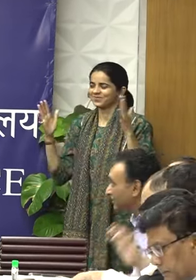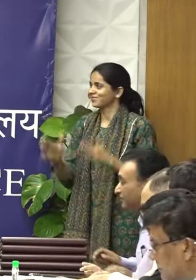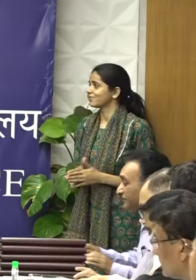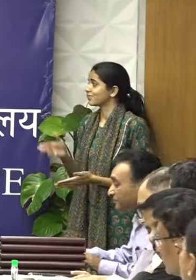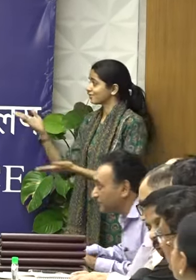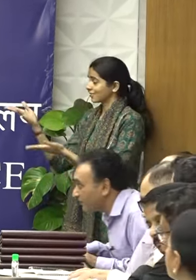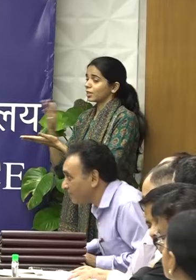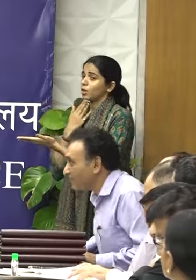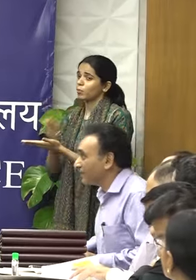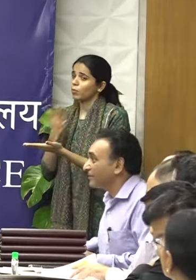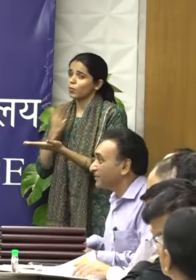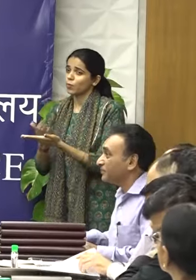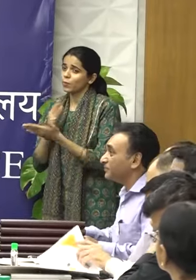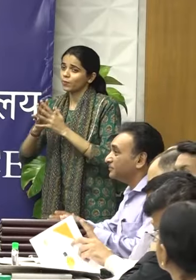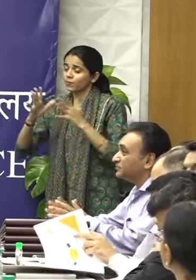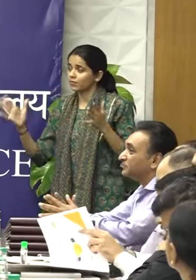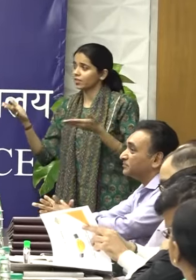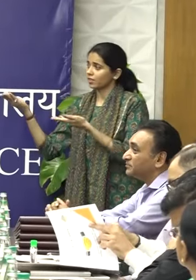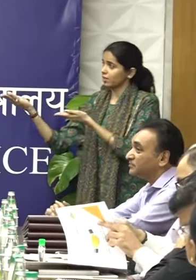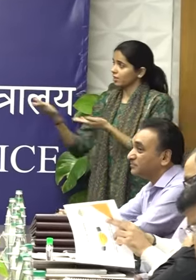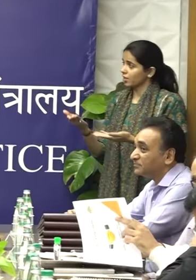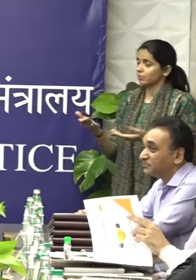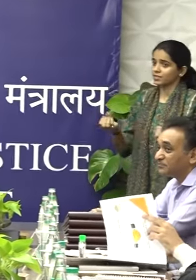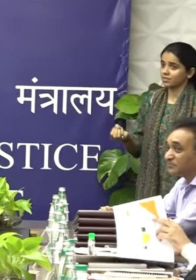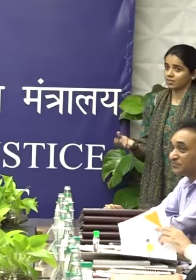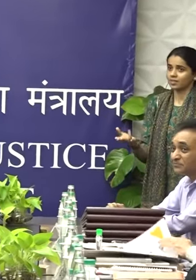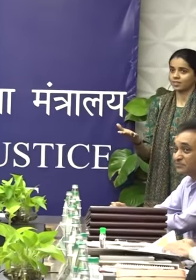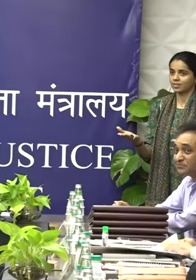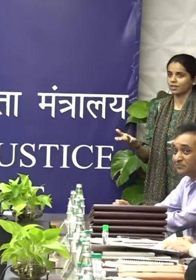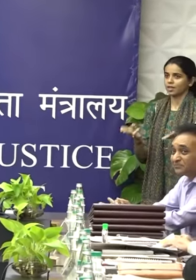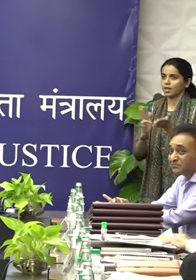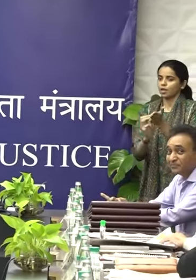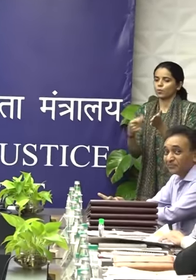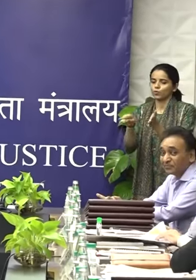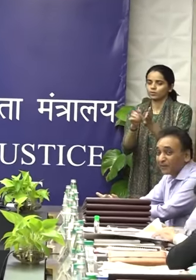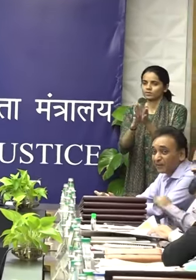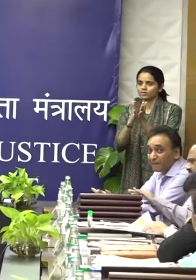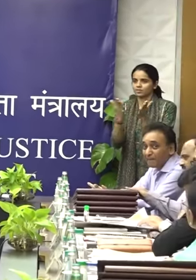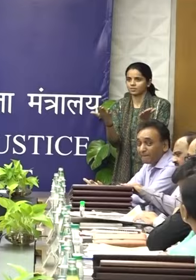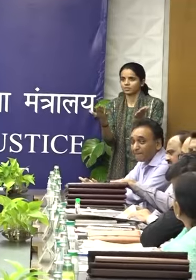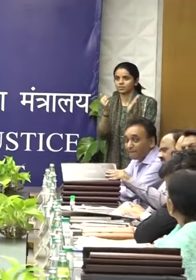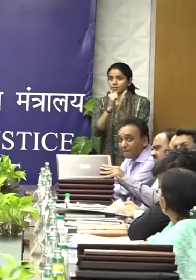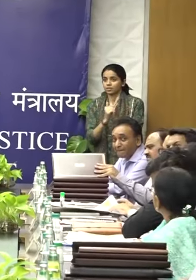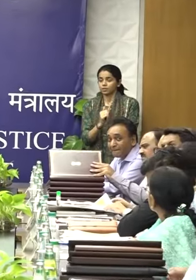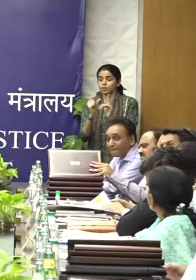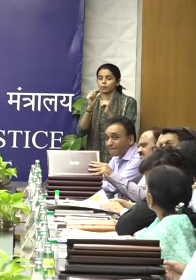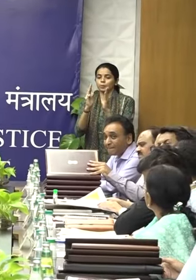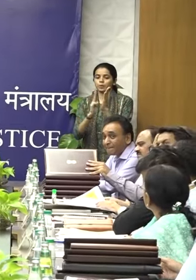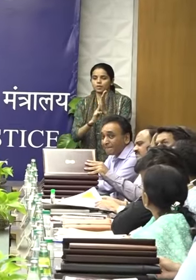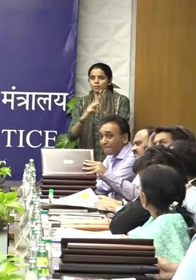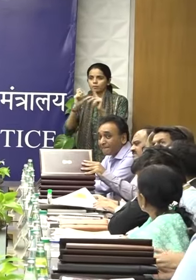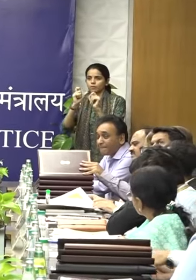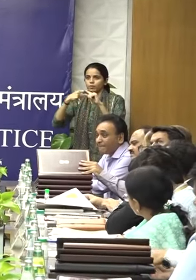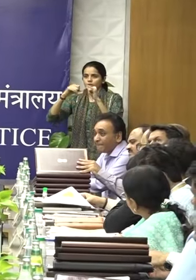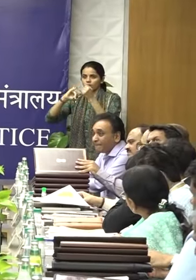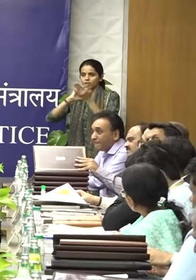आपका बहुत बहुत धन्यवाद सर। और आइए अब शुरू करते हैं समझौता ज्ञापन हस्ताक्षर। विभाग ने PM दक्ष DPWD